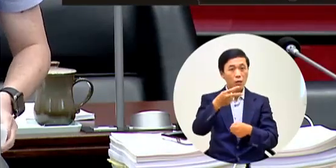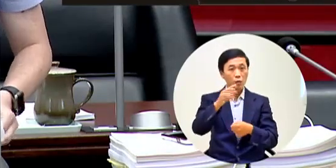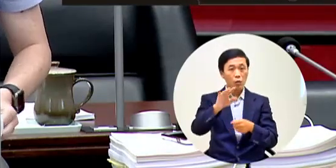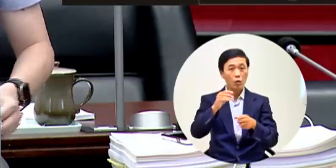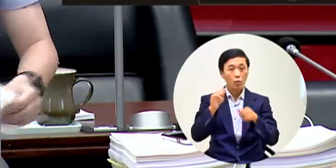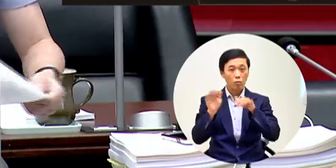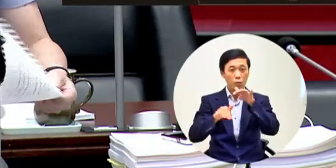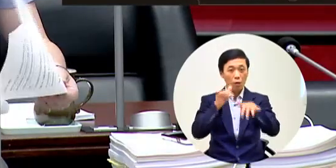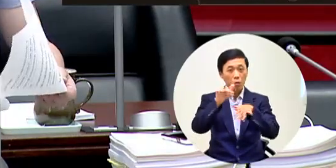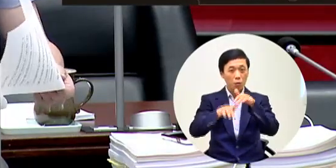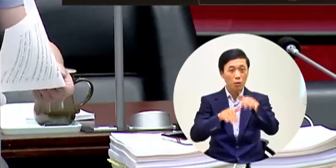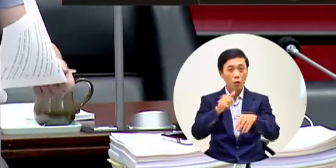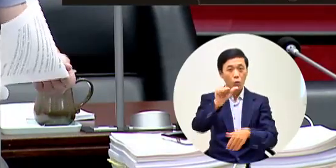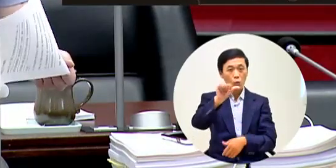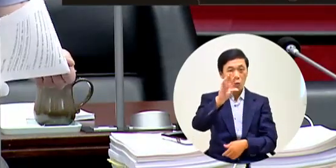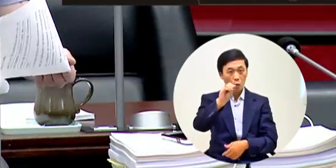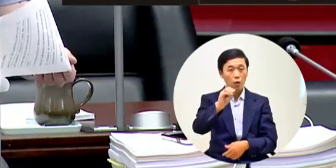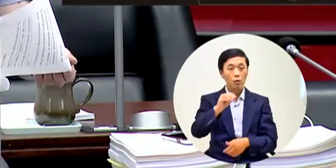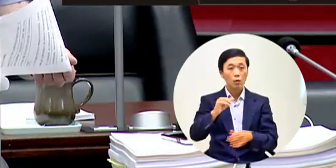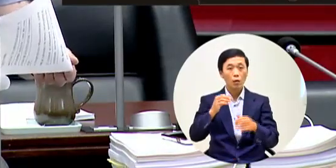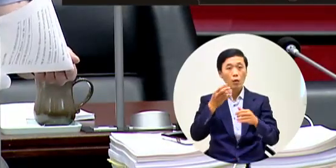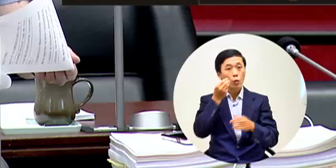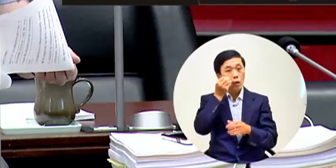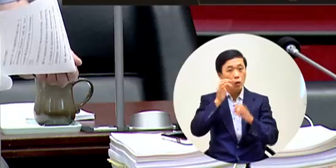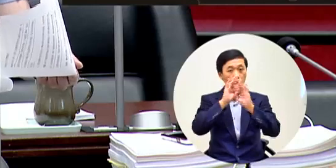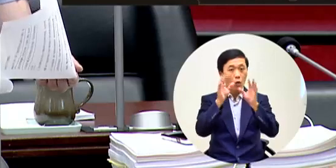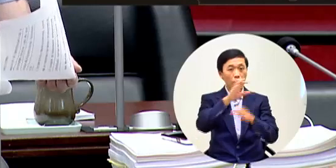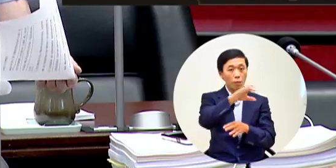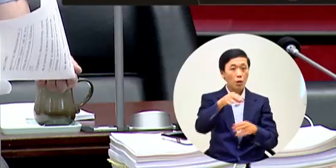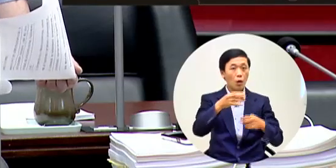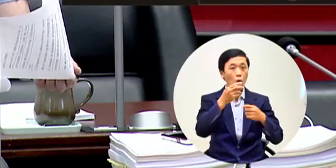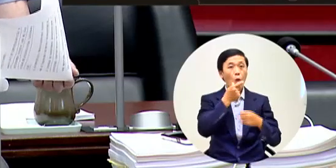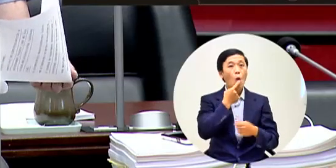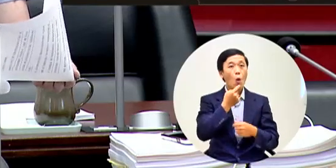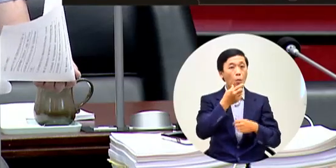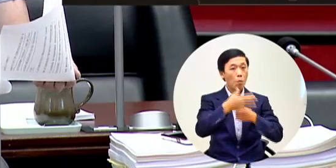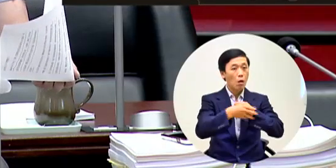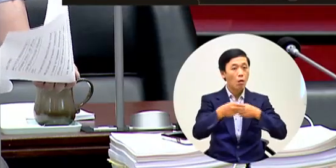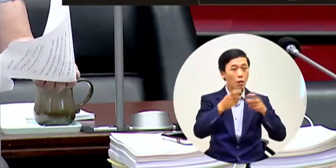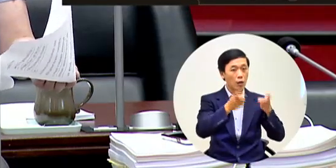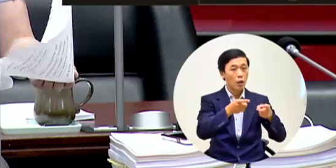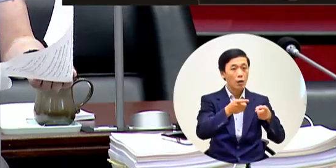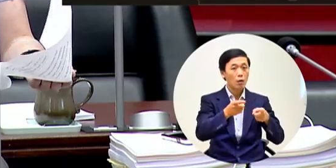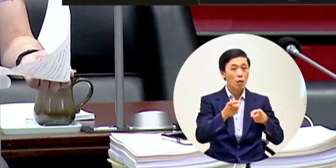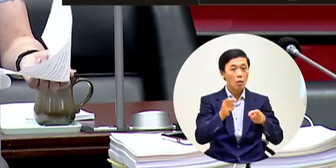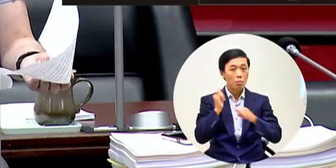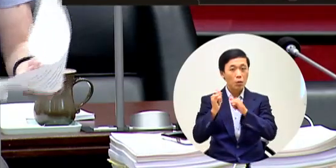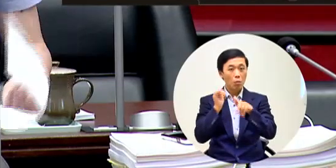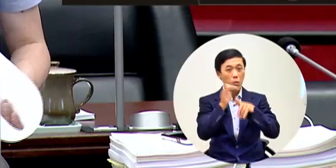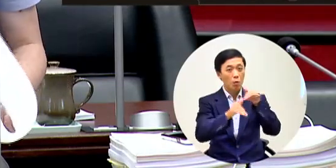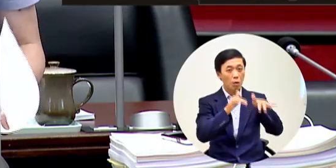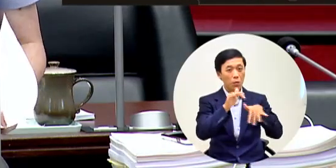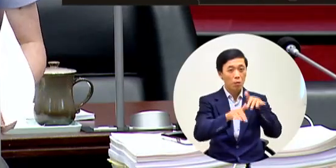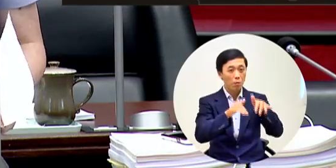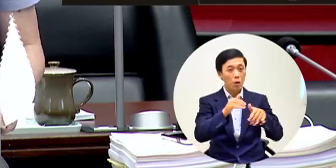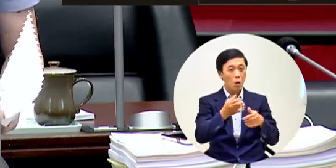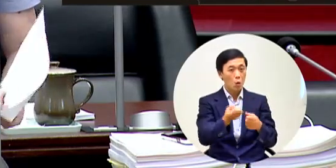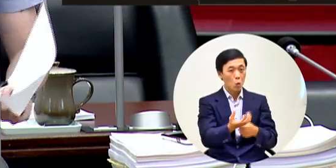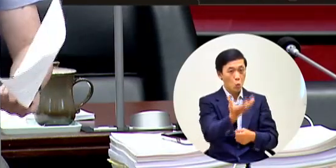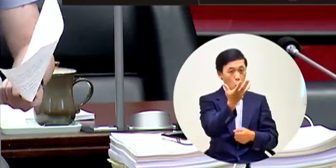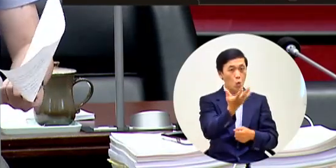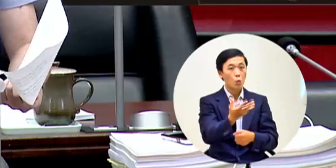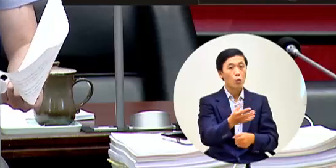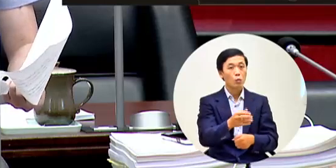吼。我们高雄市很多观光景点，包括红毛港文化园区啊，也是创下农历年后的新高